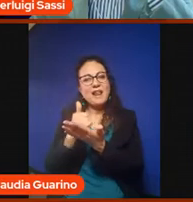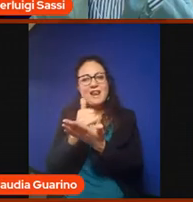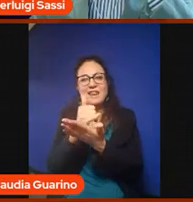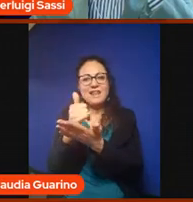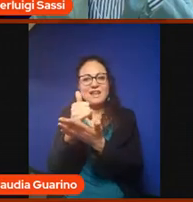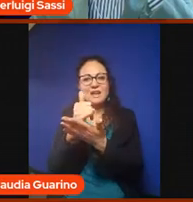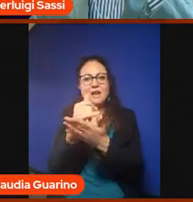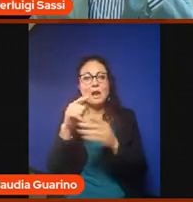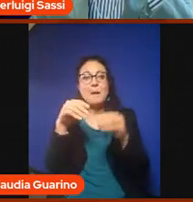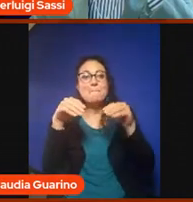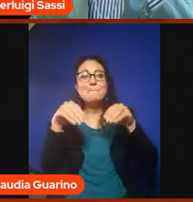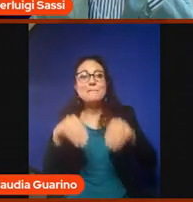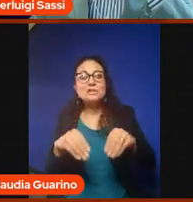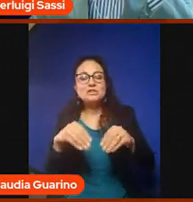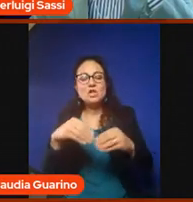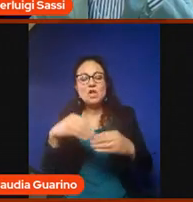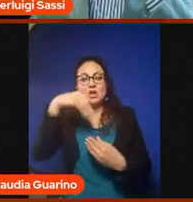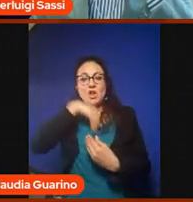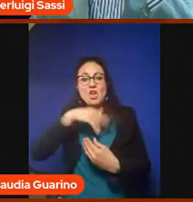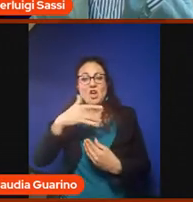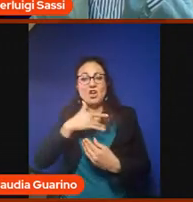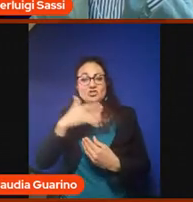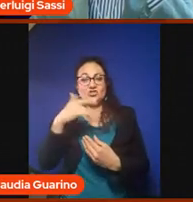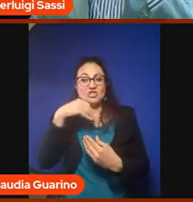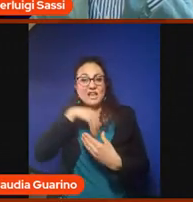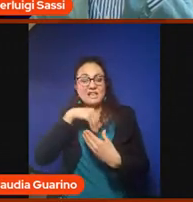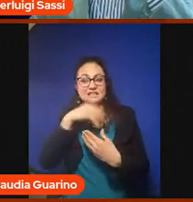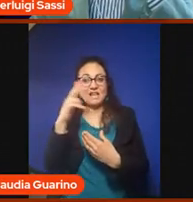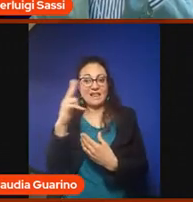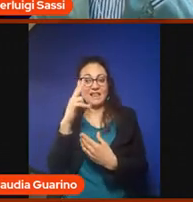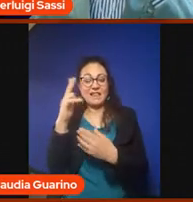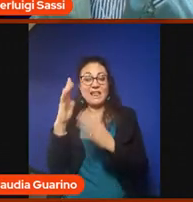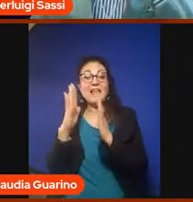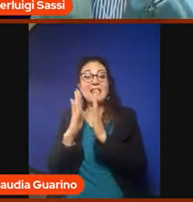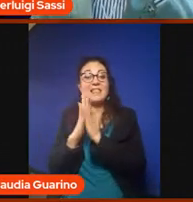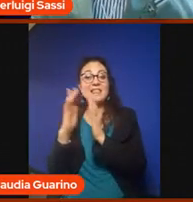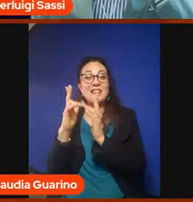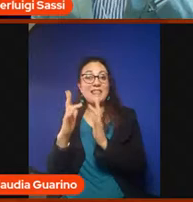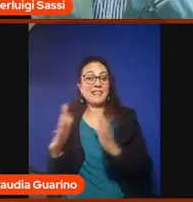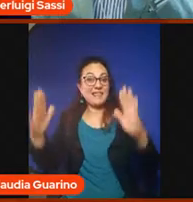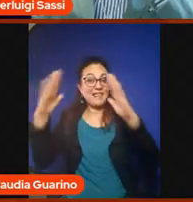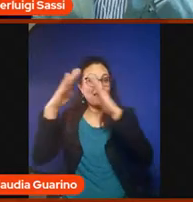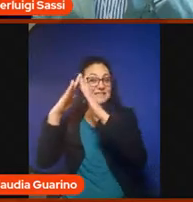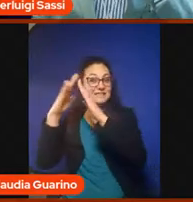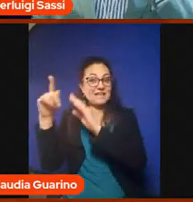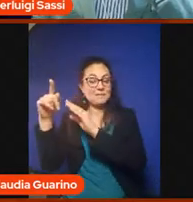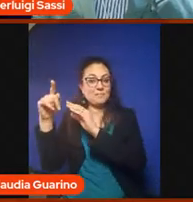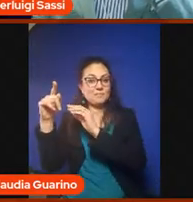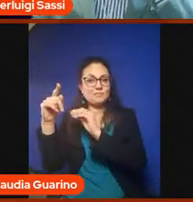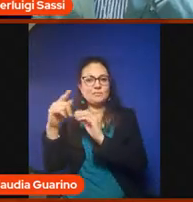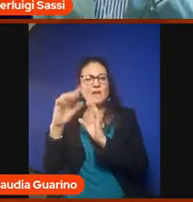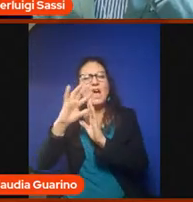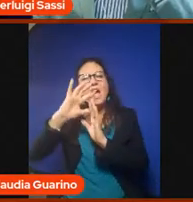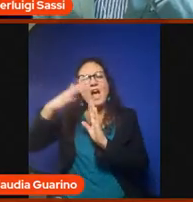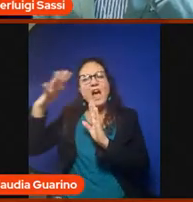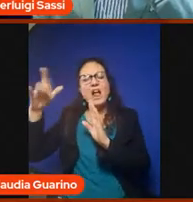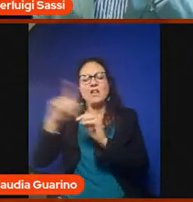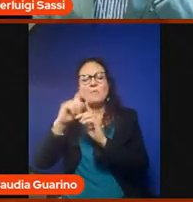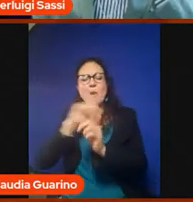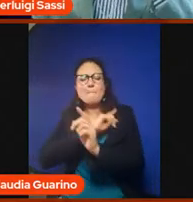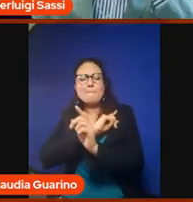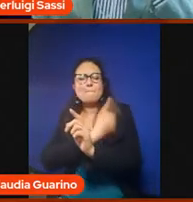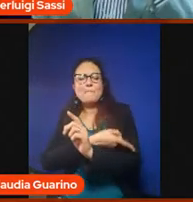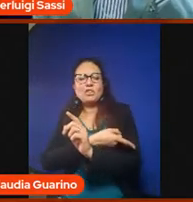è la coscienza, è la posizione della Chiesa, ed è per quello che la collaborazione con gli altri poteri è fondamentale, di un